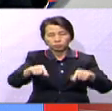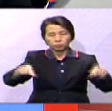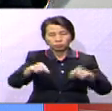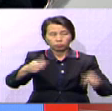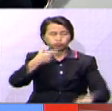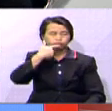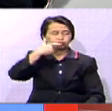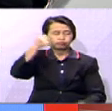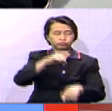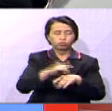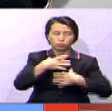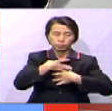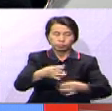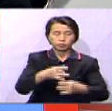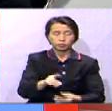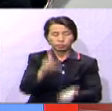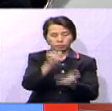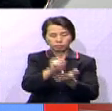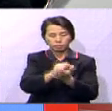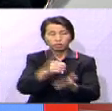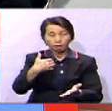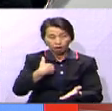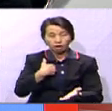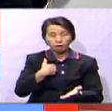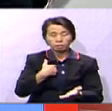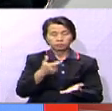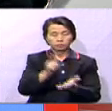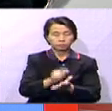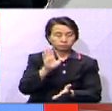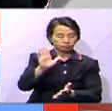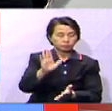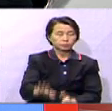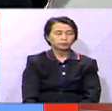yang diminati ramai. Wartawan Nazruddin Abu Zamil ada butirannya.